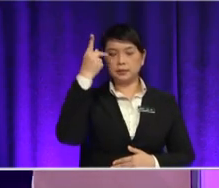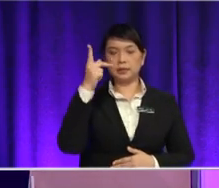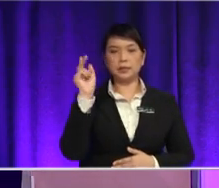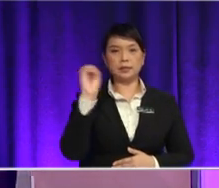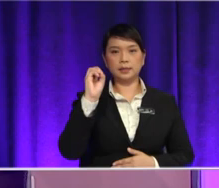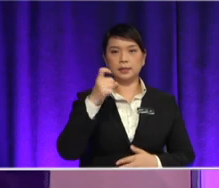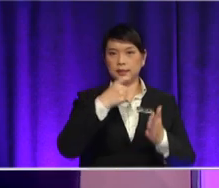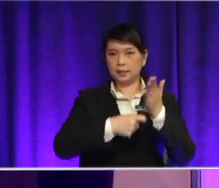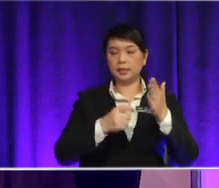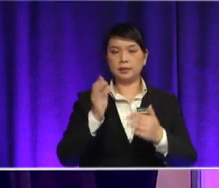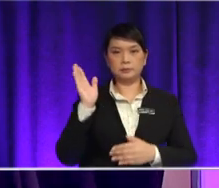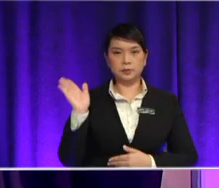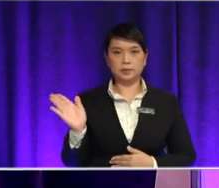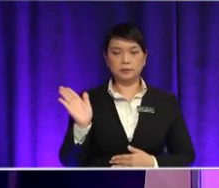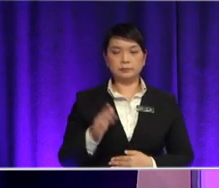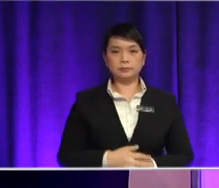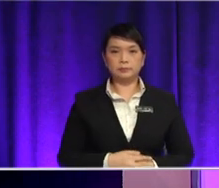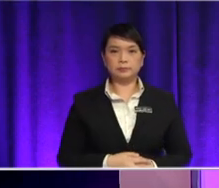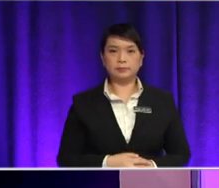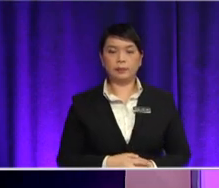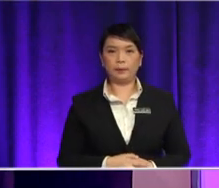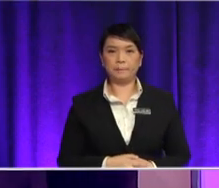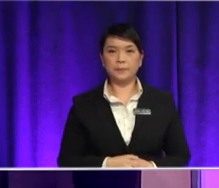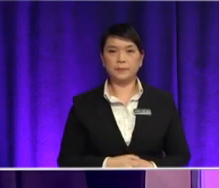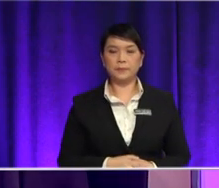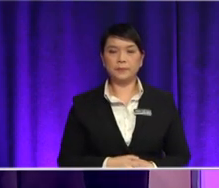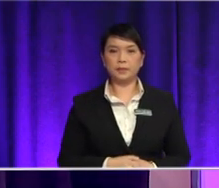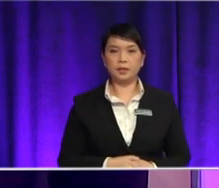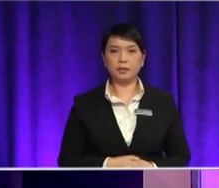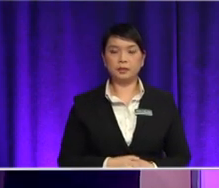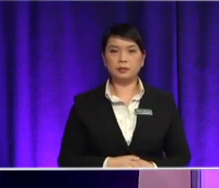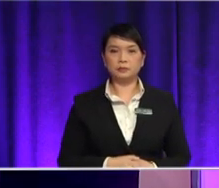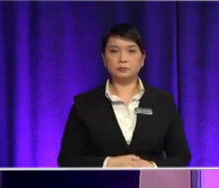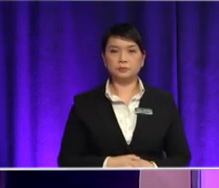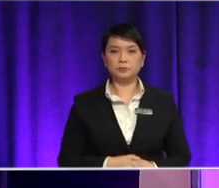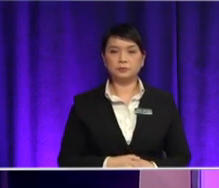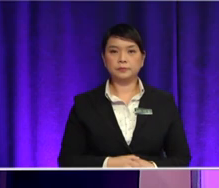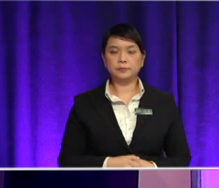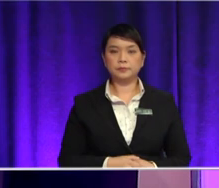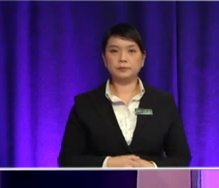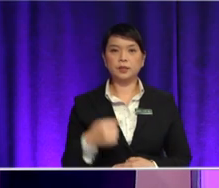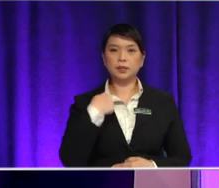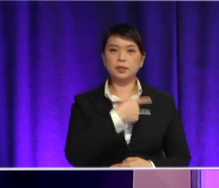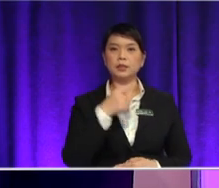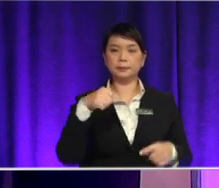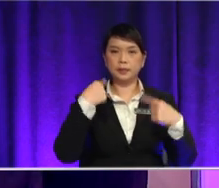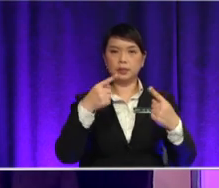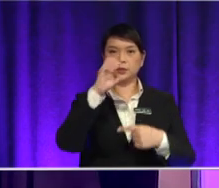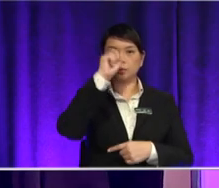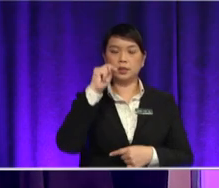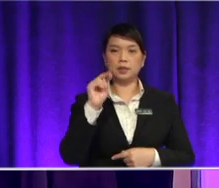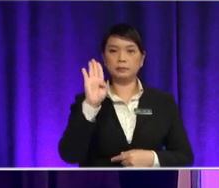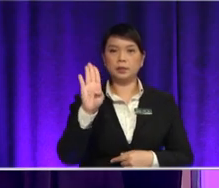sebenarnya bila kita nak menjawab soalan berdasarkan taburan. Okey, seterusnya kita pergi kepada soalan B,